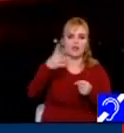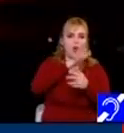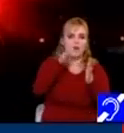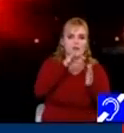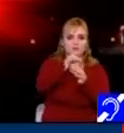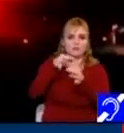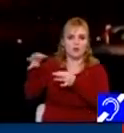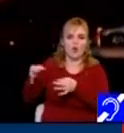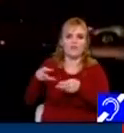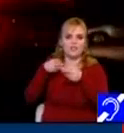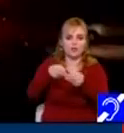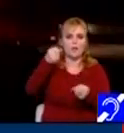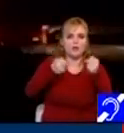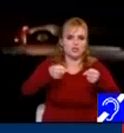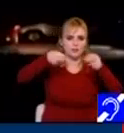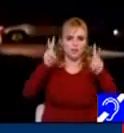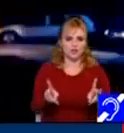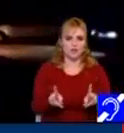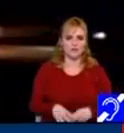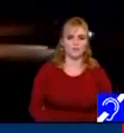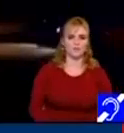cu vehicule speciale.